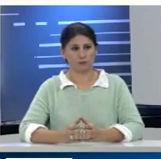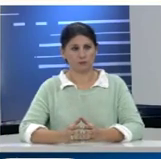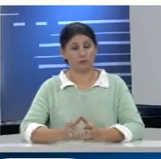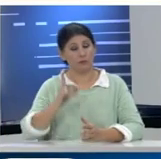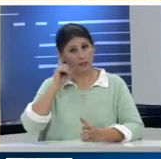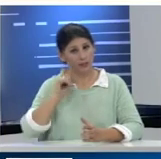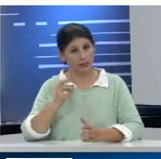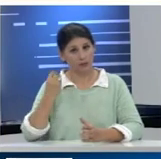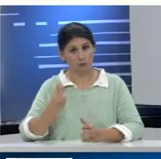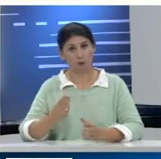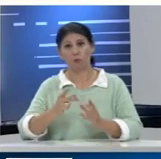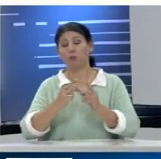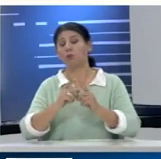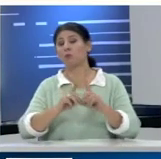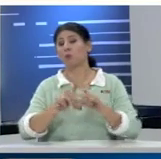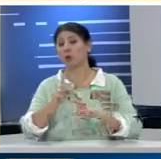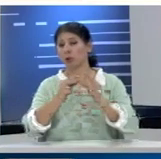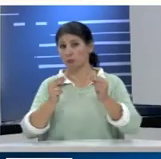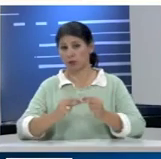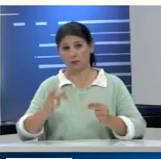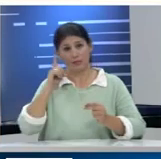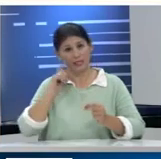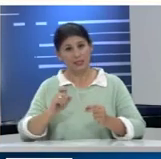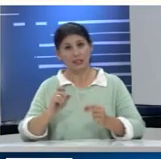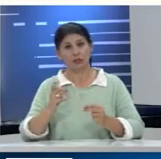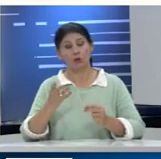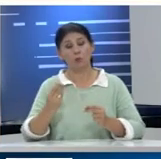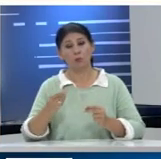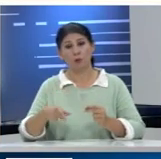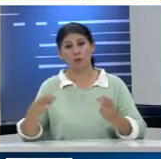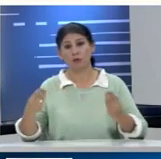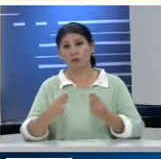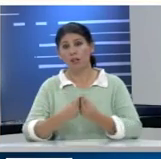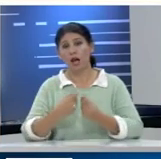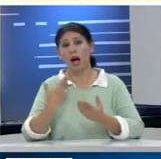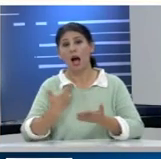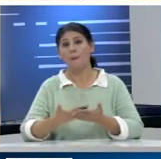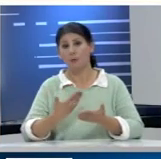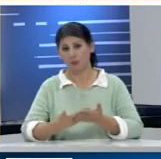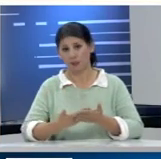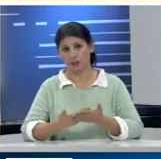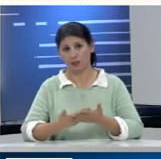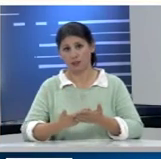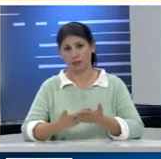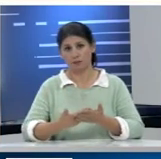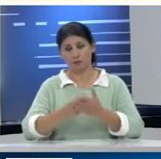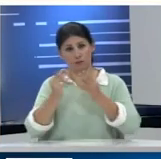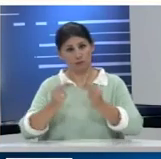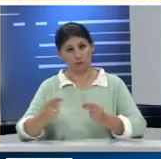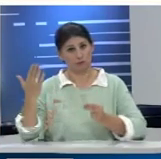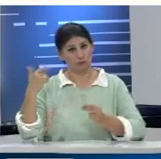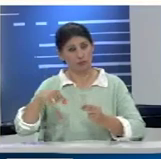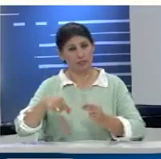ξέρετε πολύ καλά ποιο ήταν το αποτέλεσμα και ξέρετε πολύ καλά πόσο συμβατό αυτό τελικά αποδείχθηκε και με την έκβαση της τότε